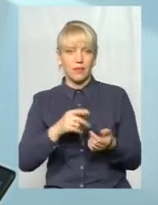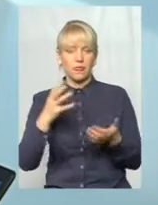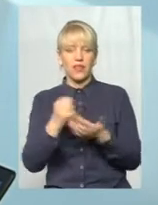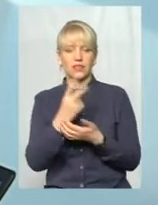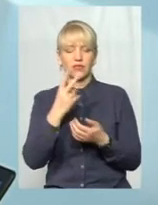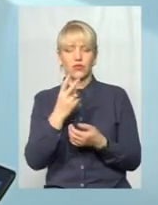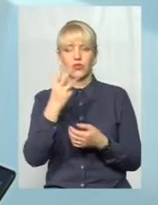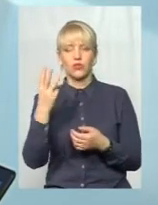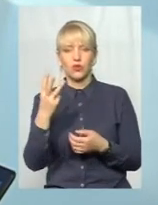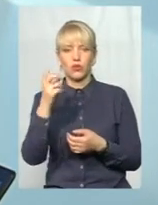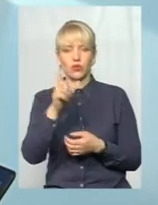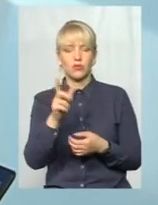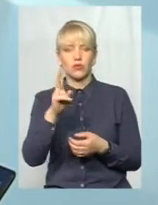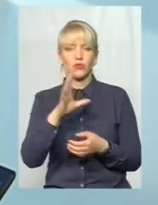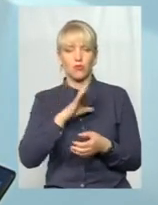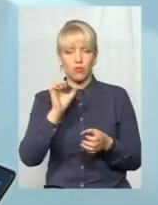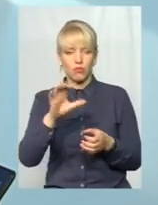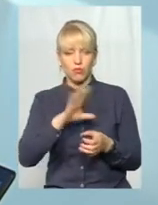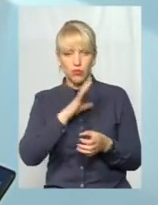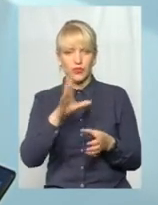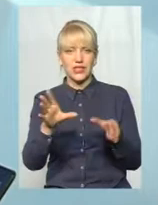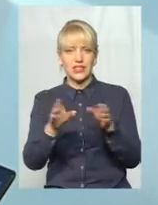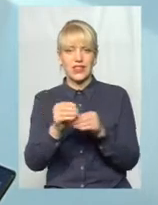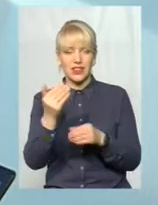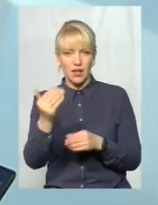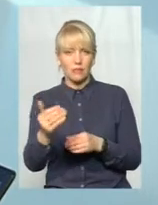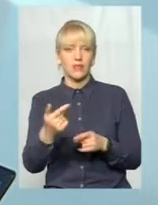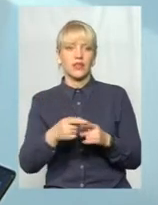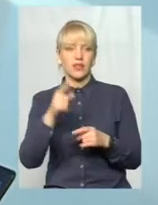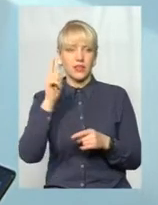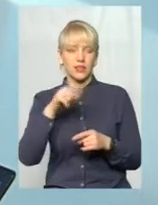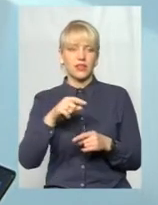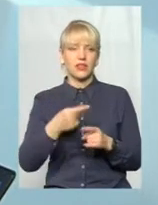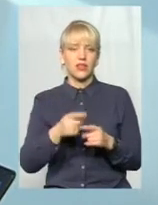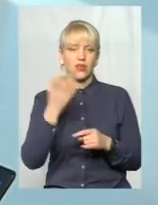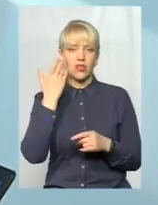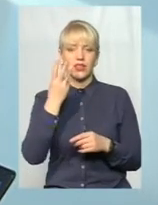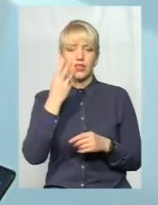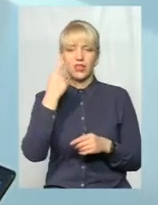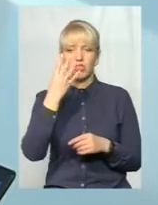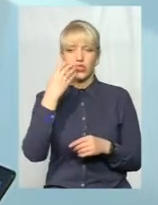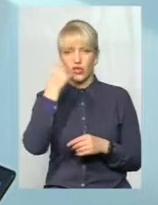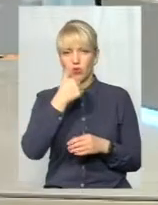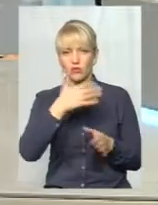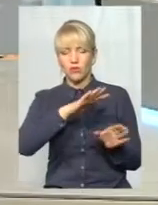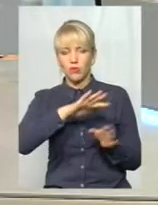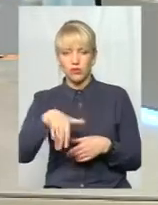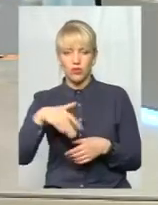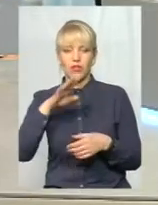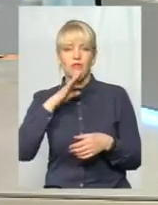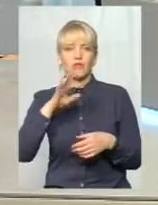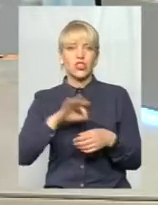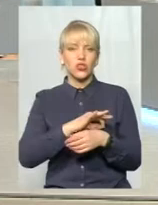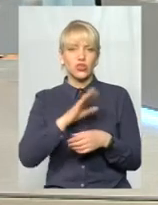І кажуть: «Да, от дійсно, ми знаємо того, того, того». А на період вже, коли пройшло 3-4 роки, тобто мама або дружина, вона знає